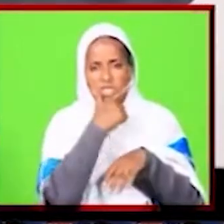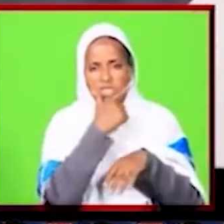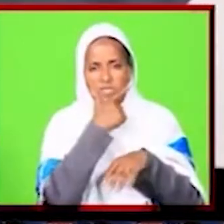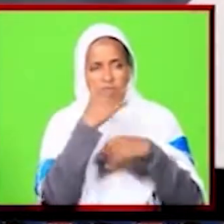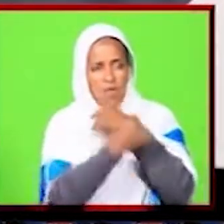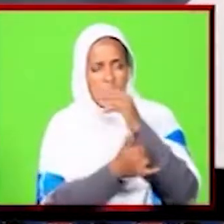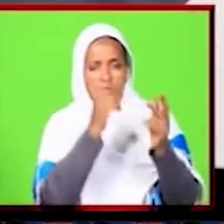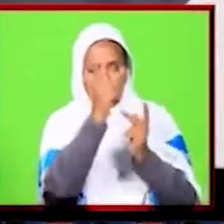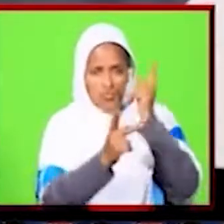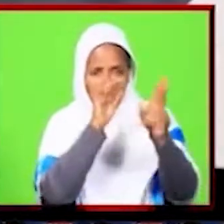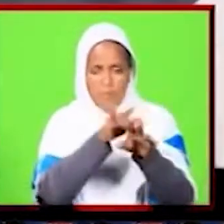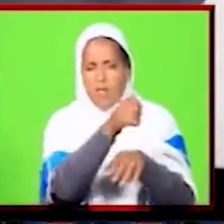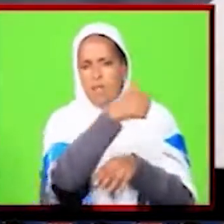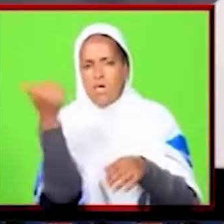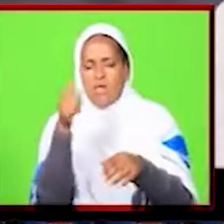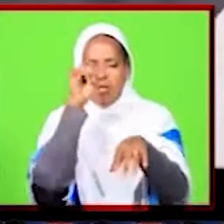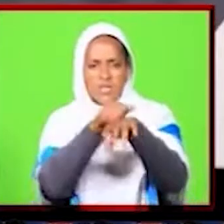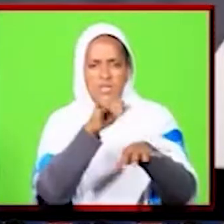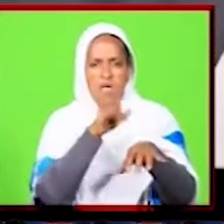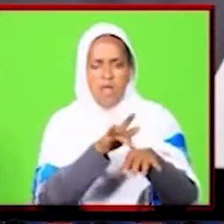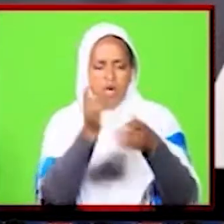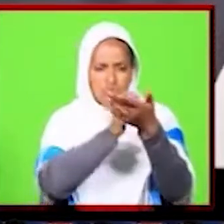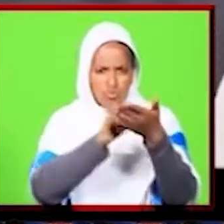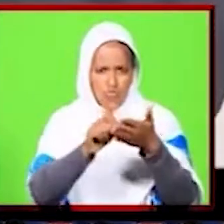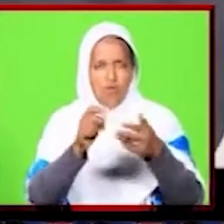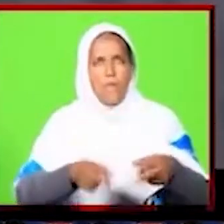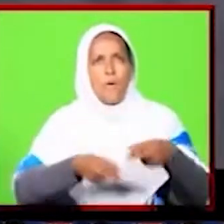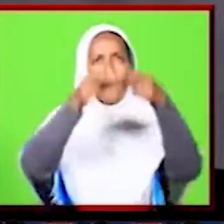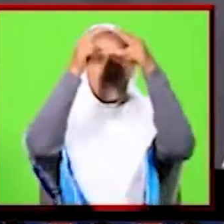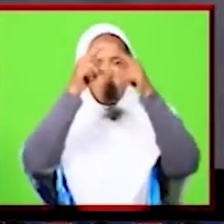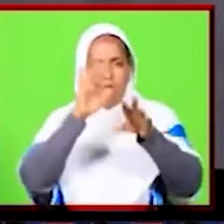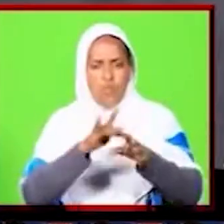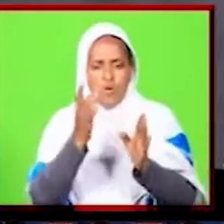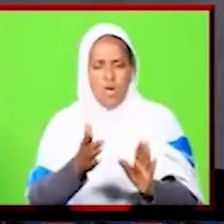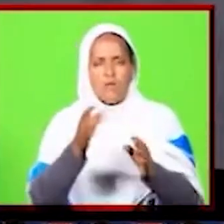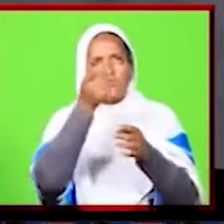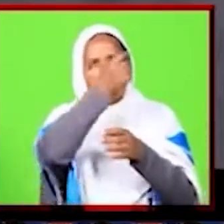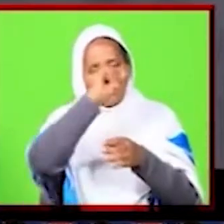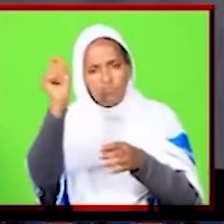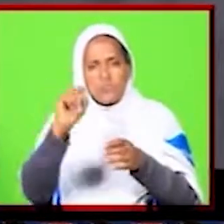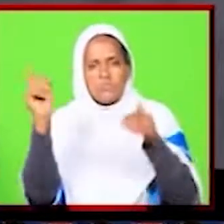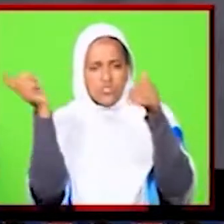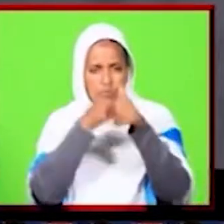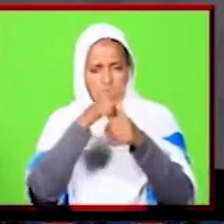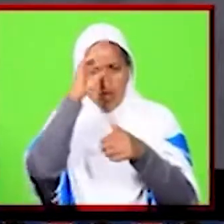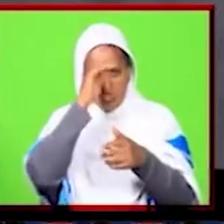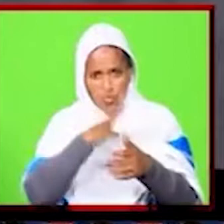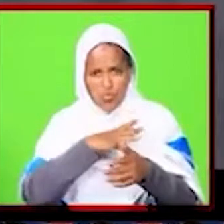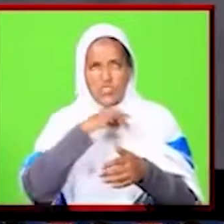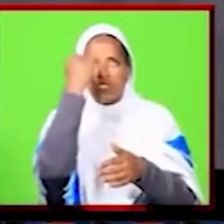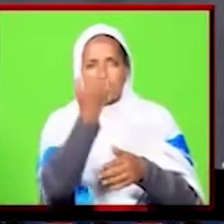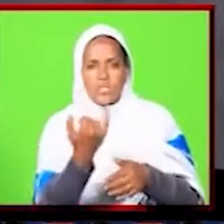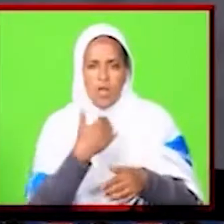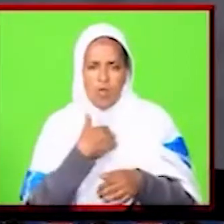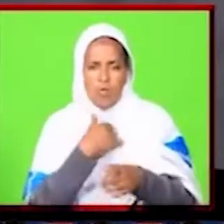በዚያው በብሪቲሽ ሙዚየም ላይ ያለ አንድ ሌላ ድንጋይ ላይ ጽሑፍ፣ የባቢሎናውያን ምሰሶ ላይ የጻፉት